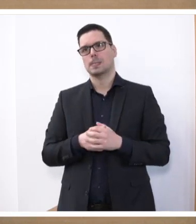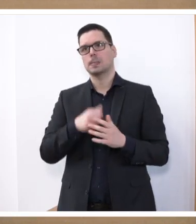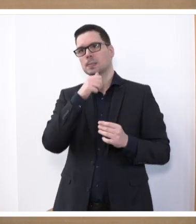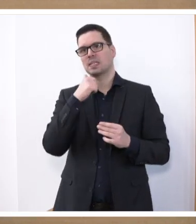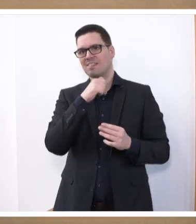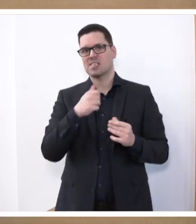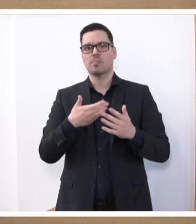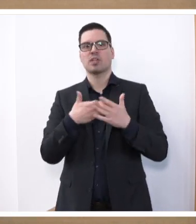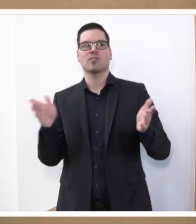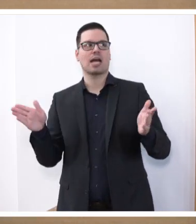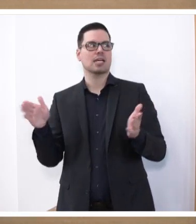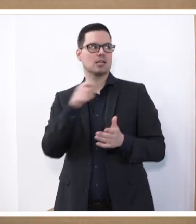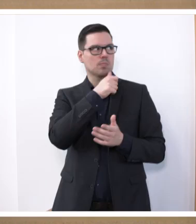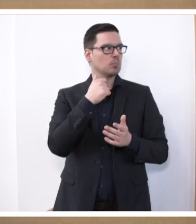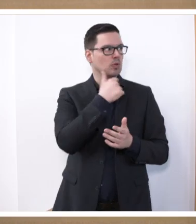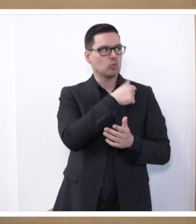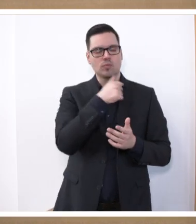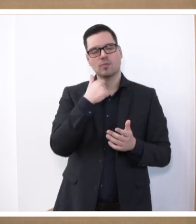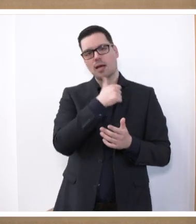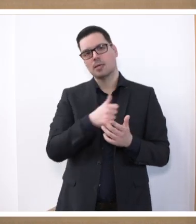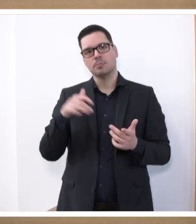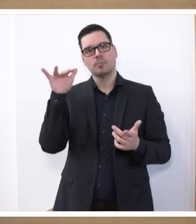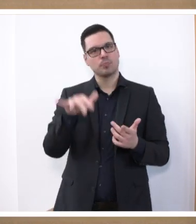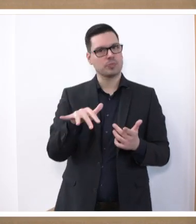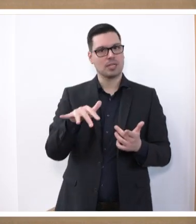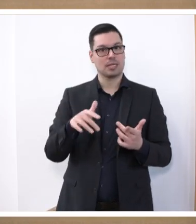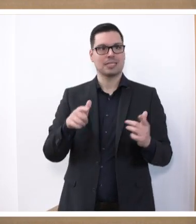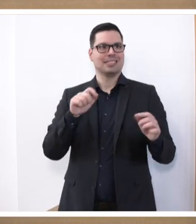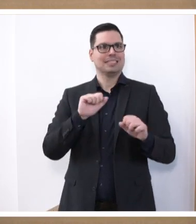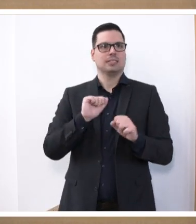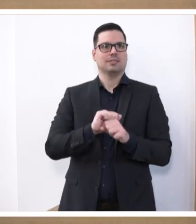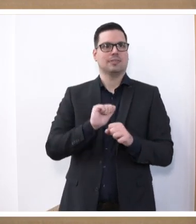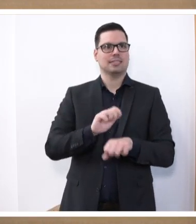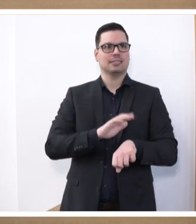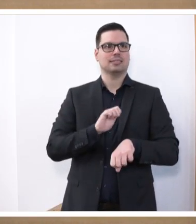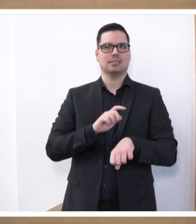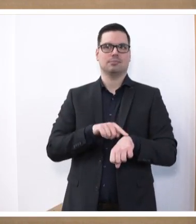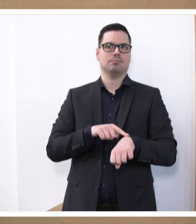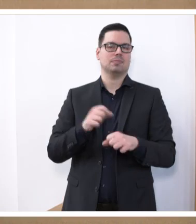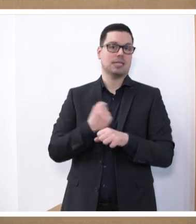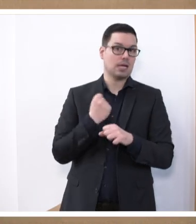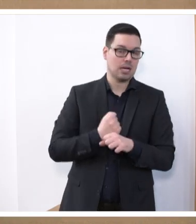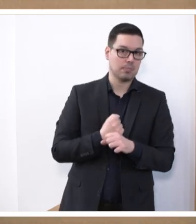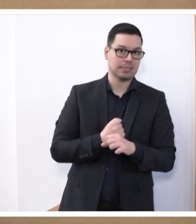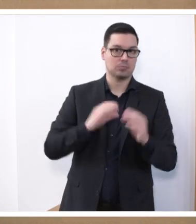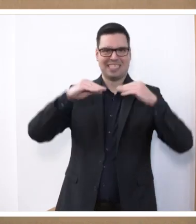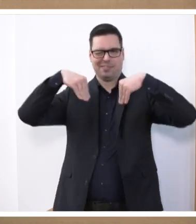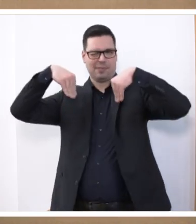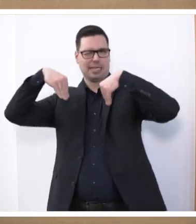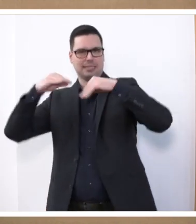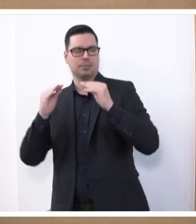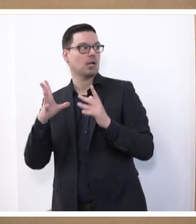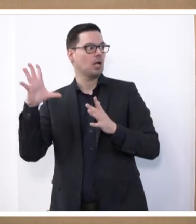eines Freiberuflers vergleichen man hat keine festen Arbeitszeiten man muss sehr flexibel sein man muss am am